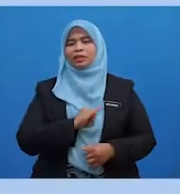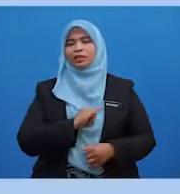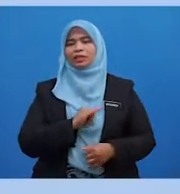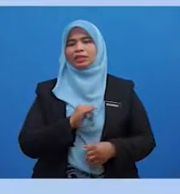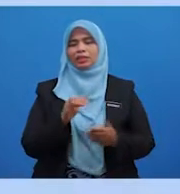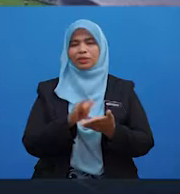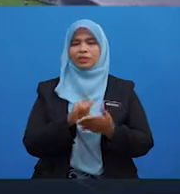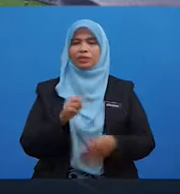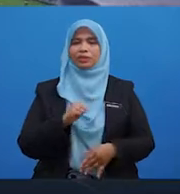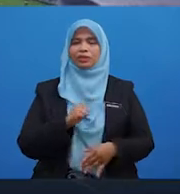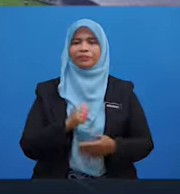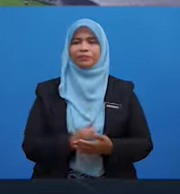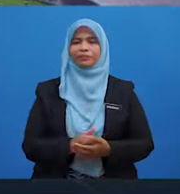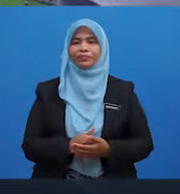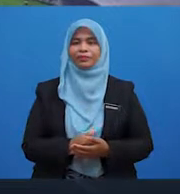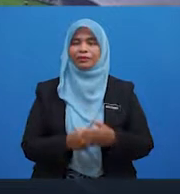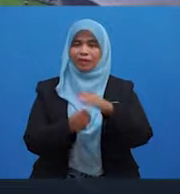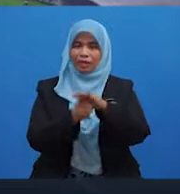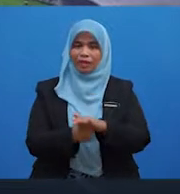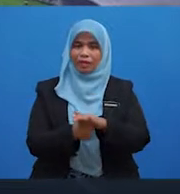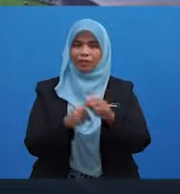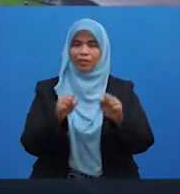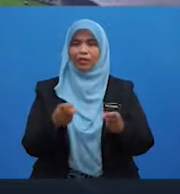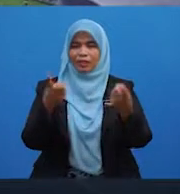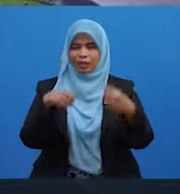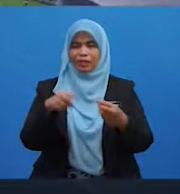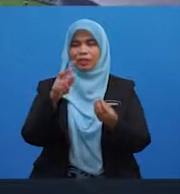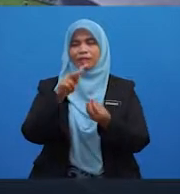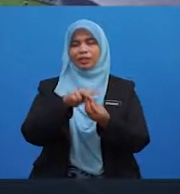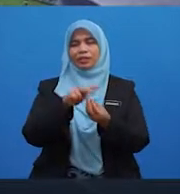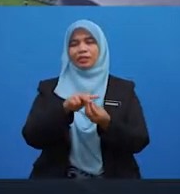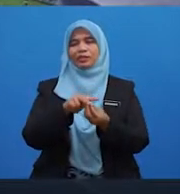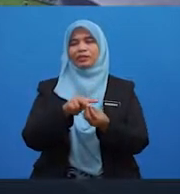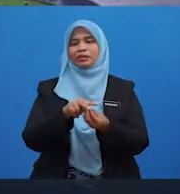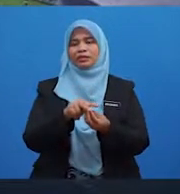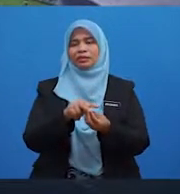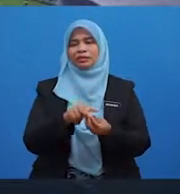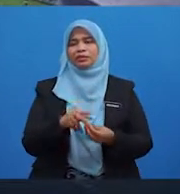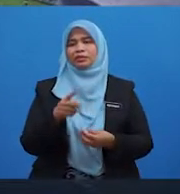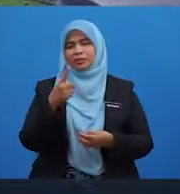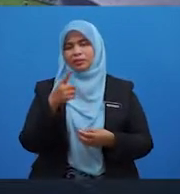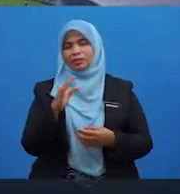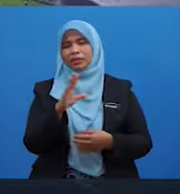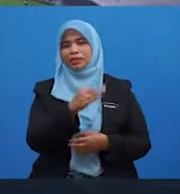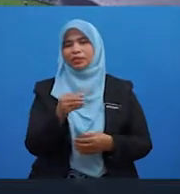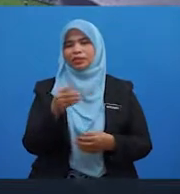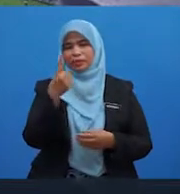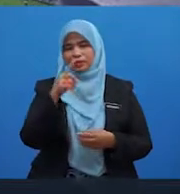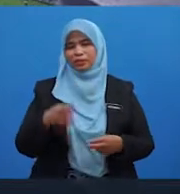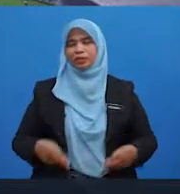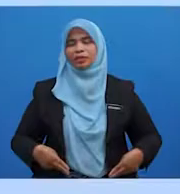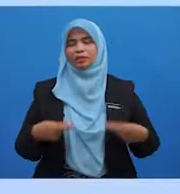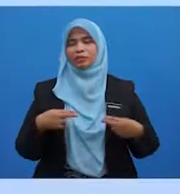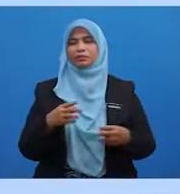menghadapinya. Stres memangnya boleh mendatangkan kesan atau impak terhadap diri dan kehidupan seseorang